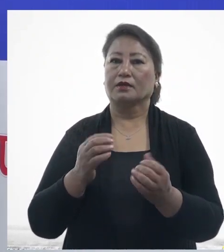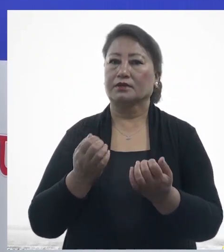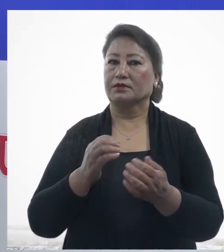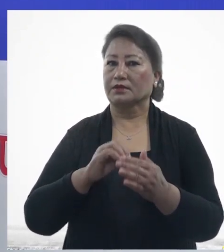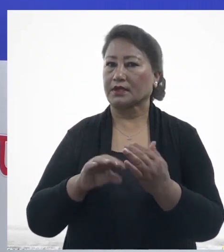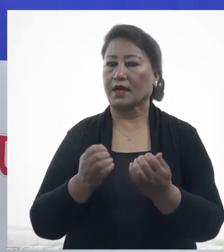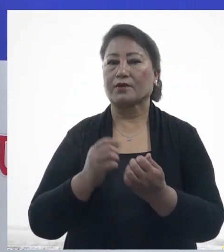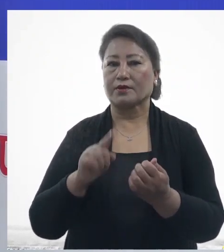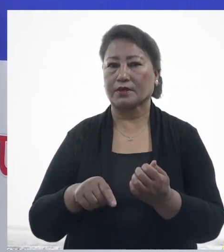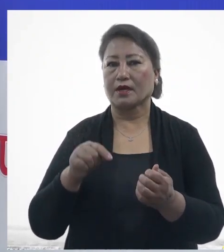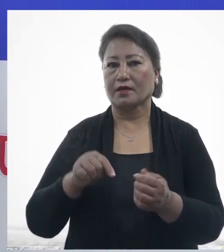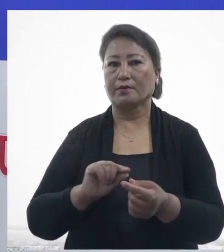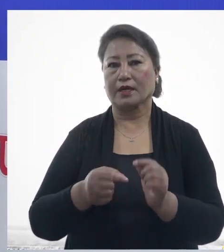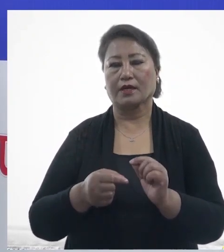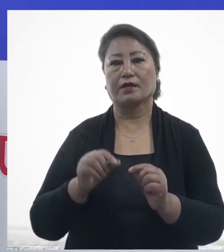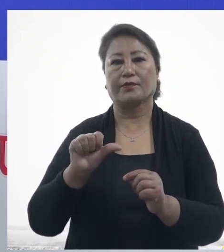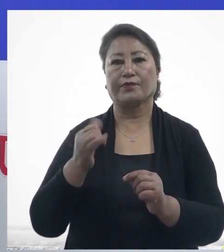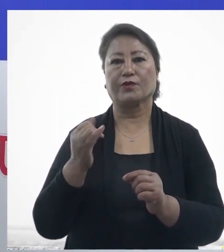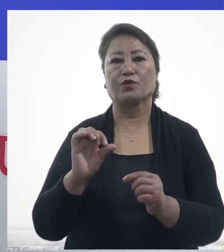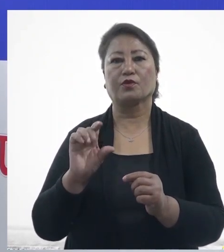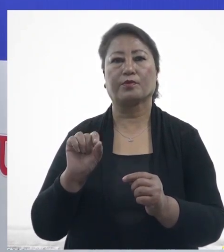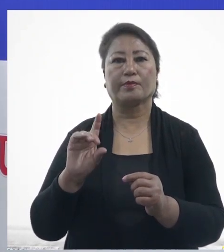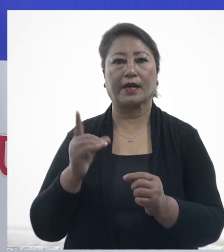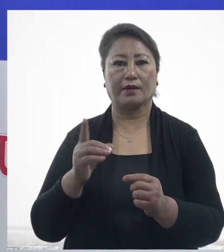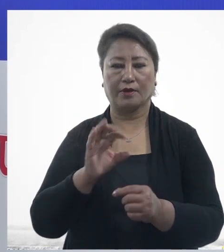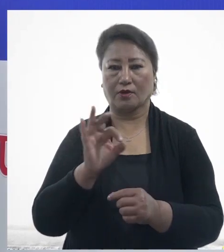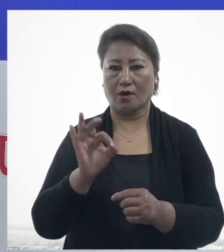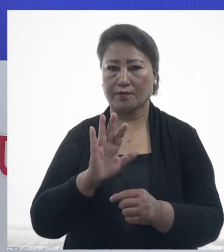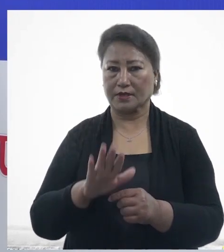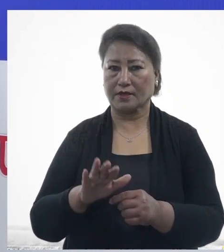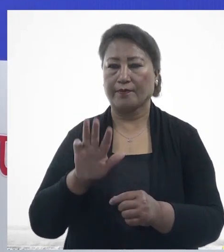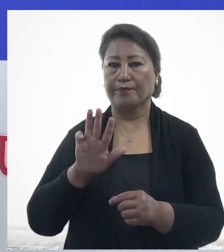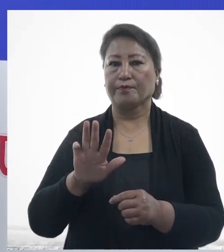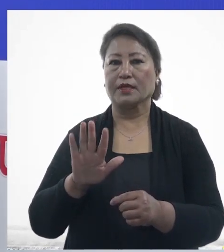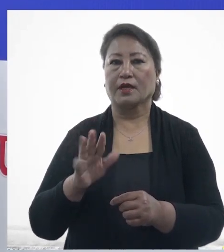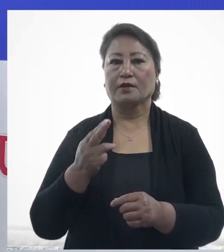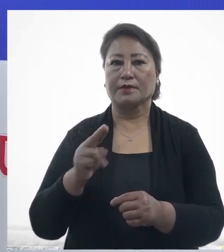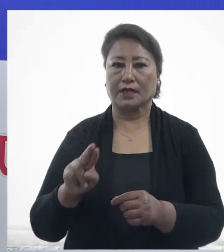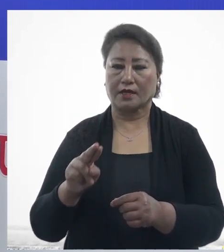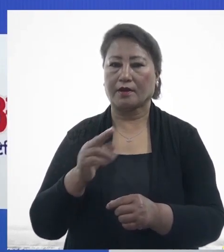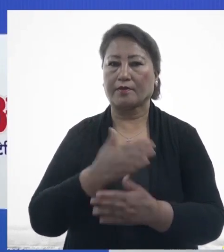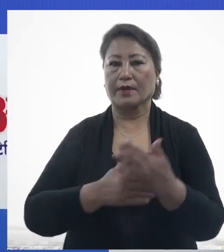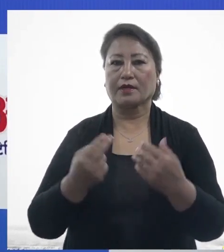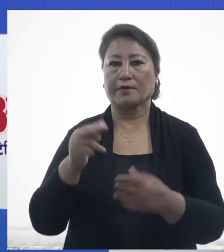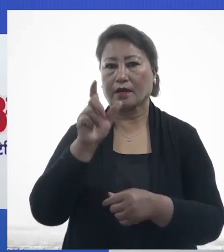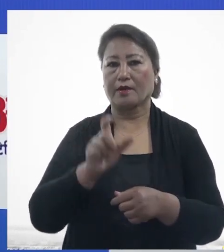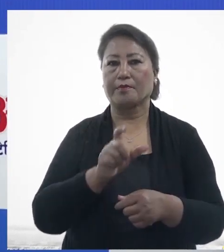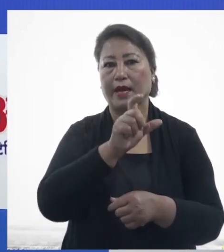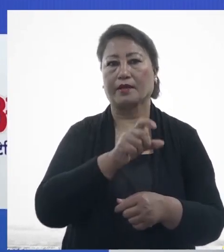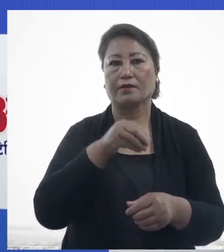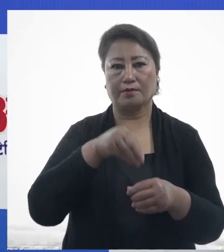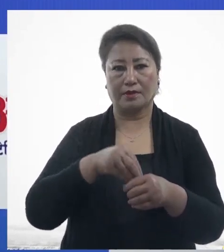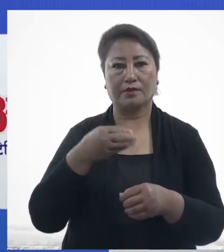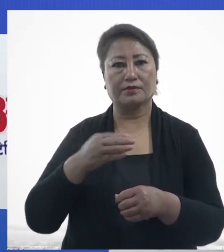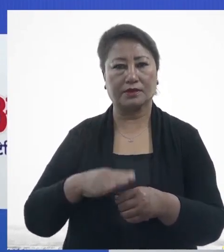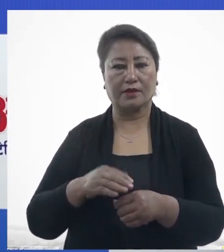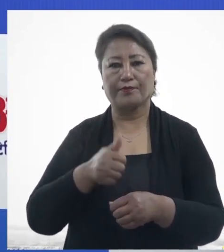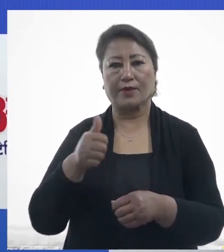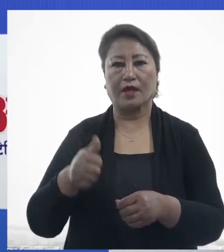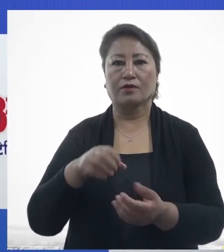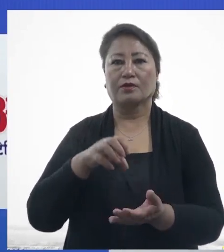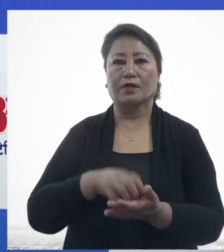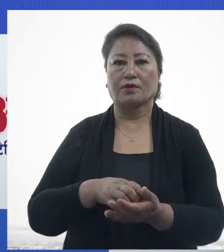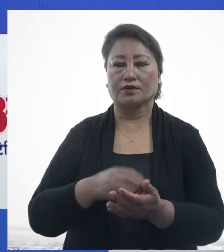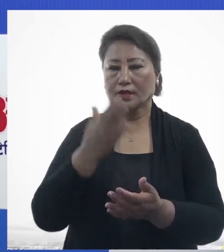चाहिँ अब भनौँ न अहिले हामी चाहिँ जोरपाटीमा हाम्रो चाहिँ एउटा अफिस छ जहाँ चाहिँ हामी 95 अपाङ्गता भएका व्यक्तिहरूले हामीले राखिरहेको छौँ र एउटा हाम्रो अर्को सेन्टर चाहिँ किर्तिपुरमा छ